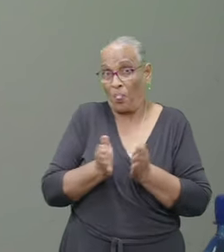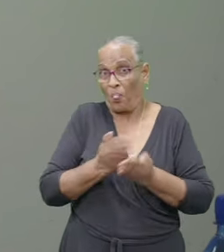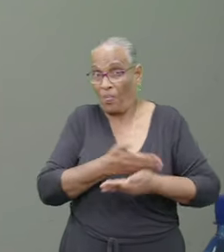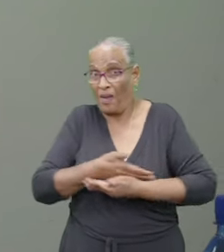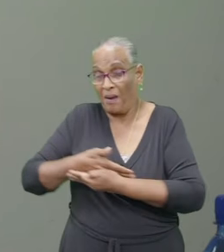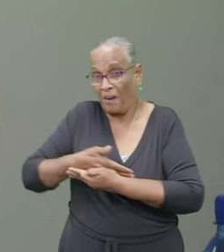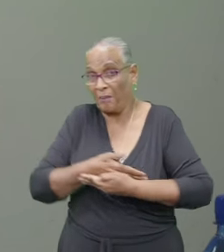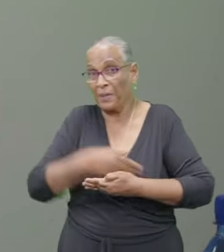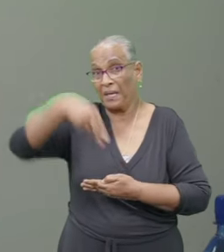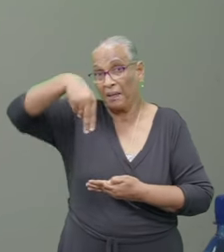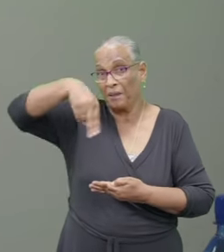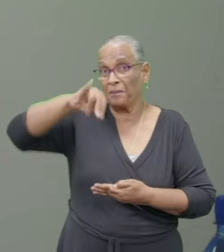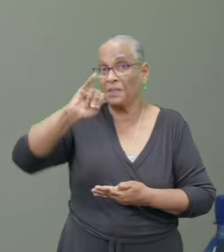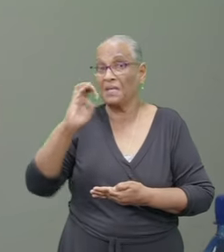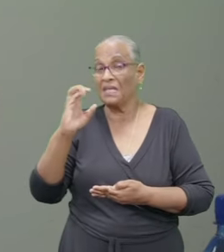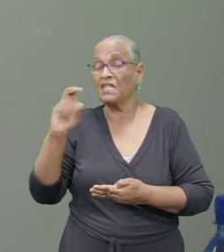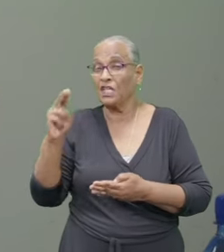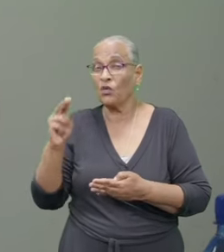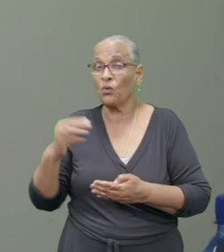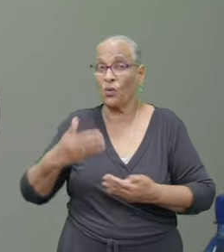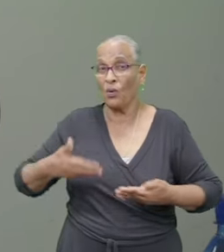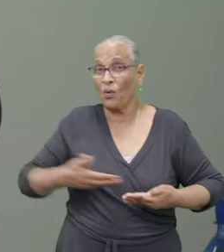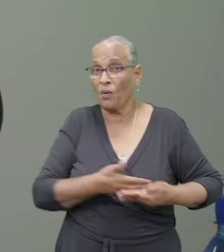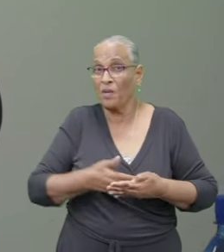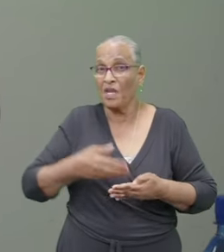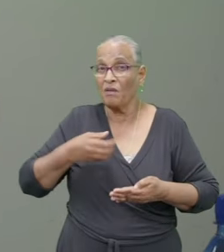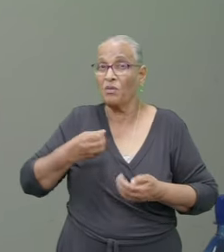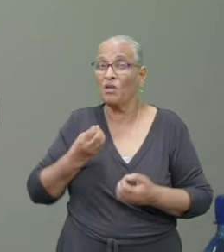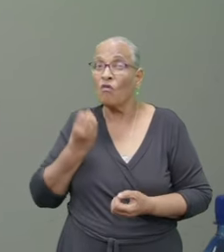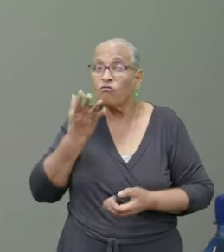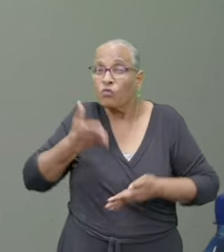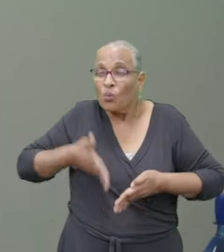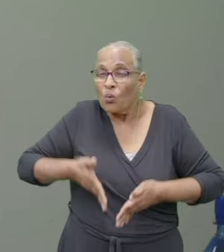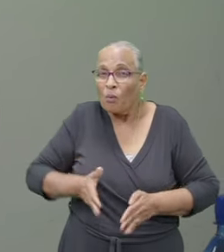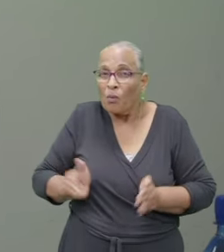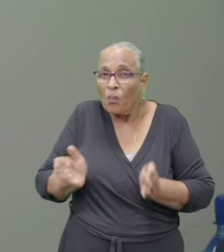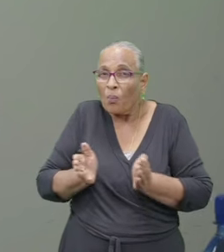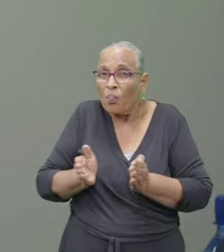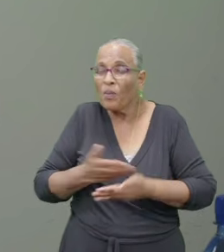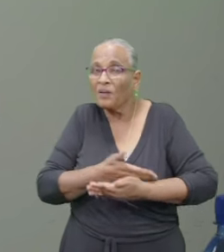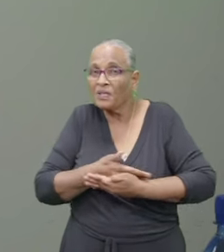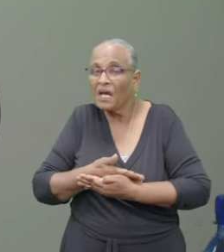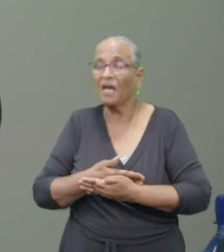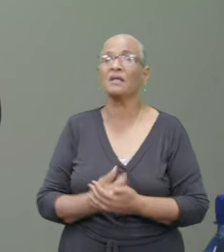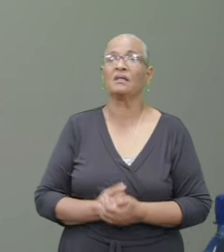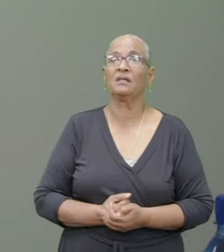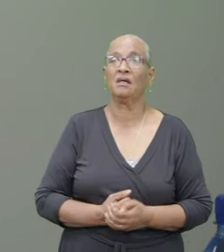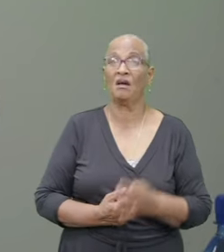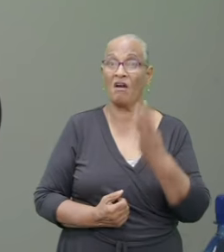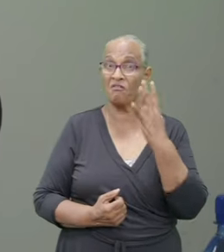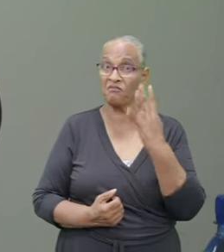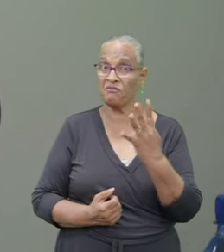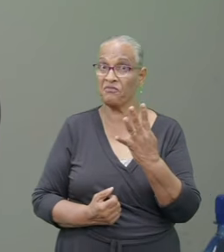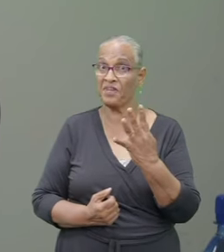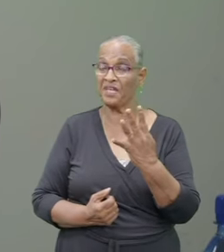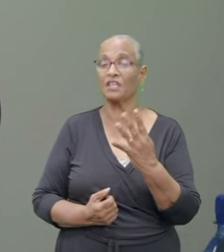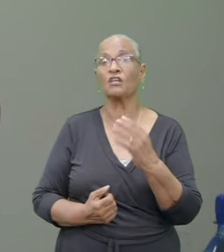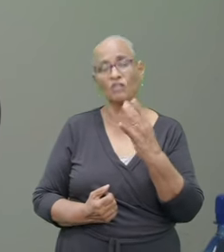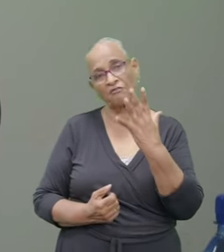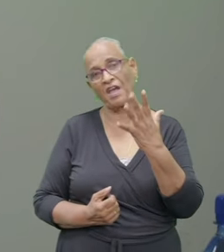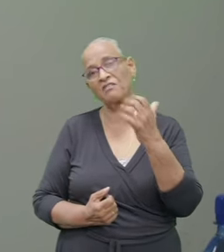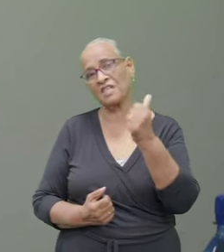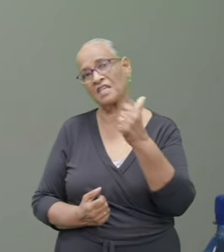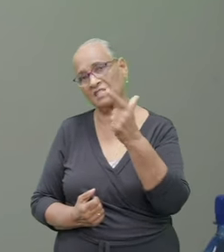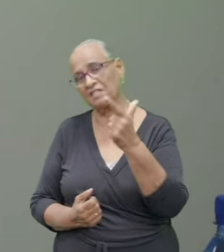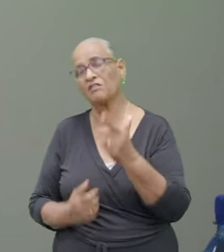dus de prematuur, vroeggeboren baby's, dat we dus daar de uitbreiding hebben van 4 naar ieder geval naar 5, 6, 7